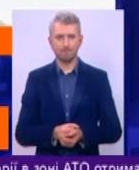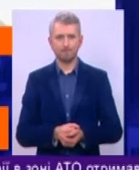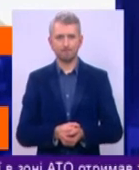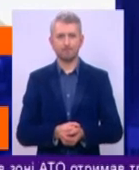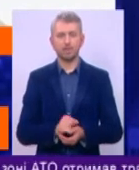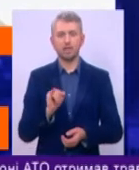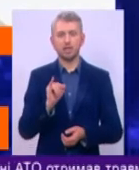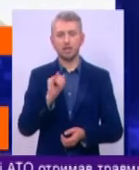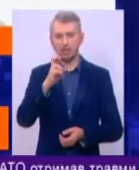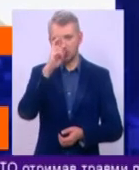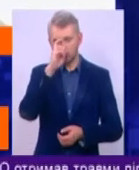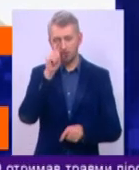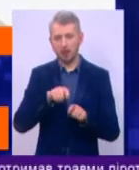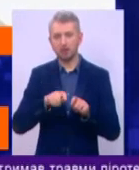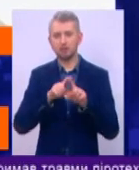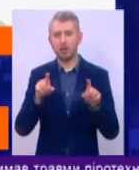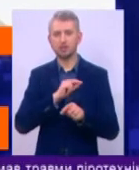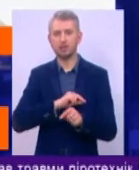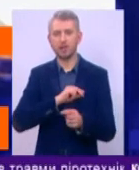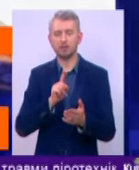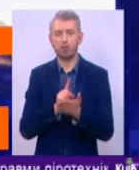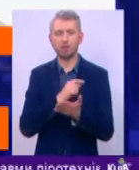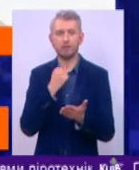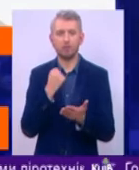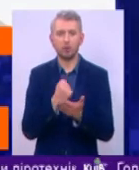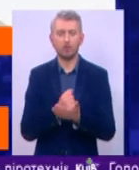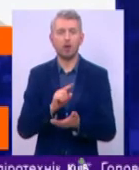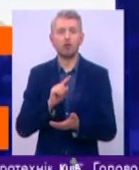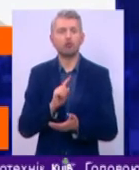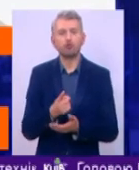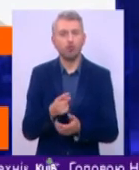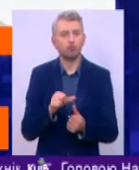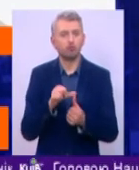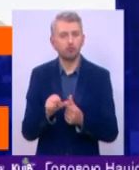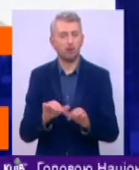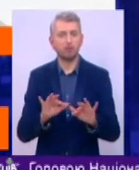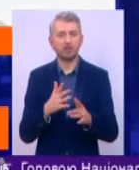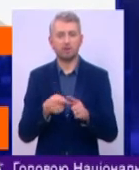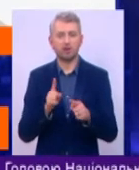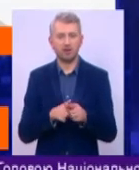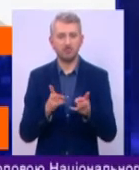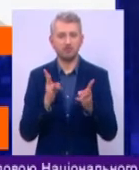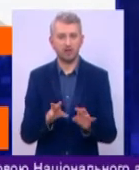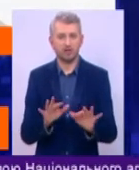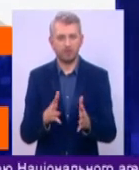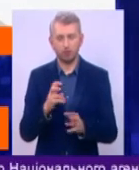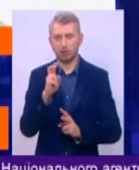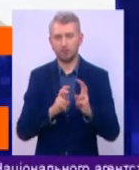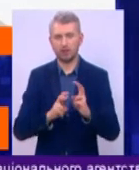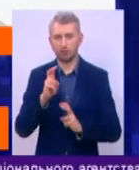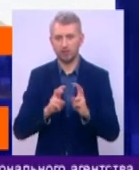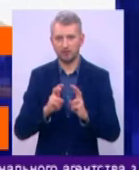І Державна інспекція праці повинна встановити, чому саме стався цей нещасний випадок на